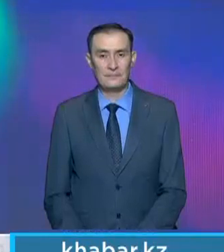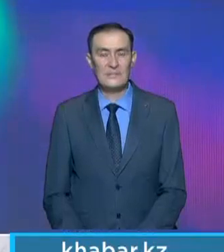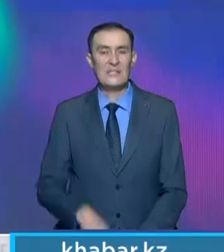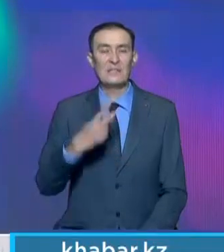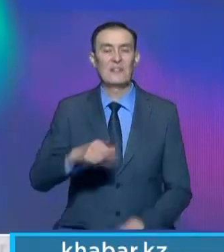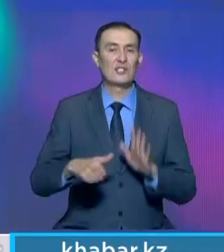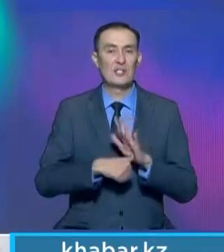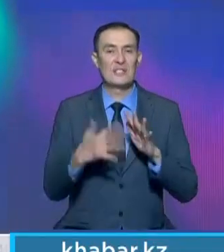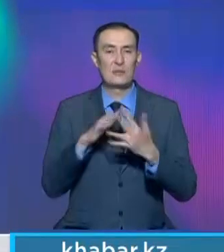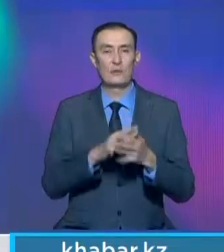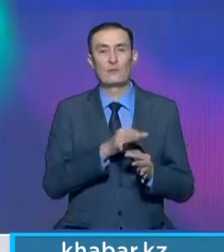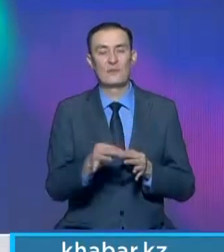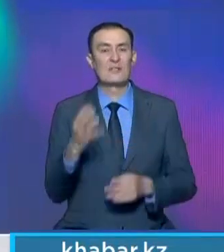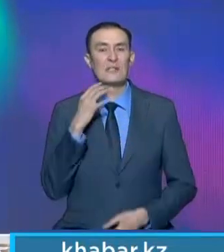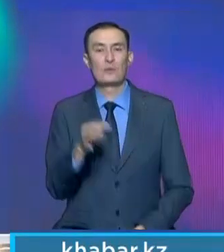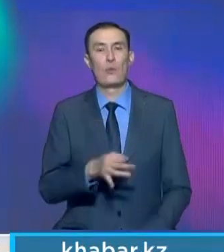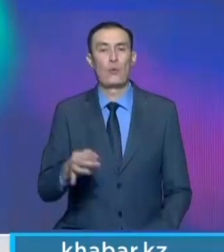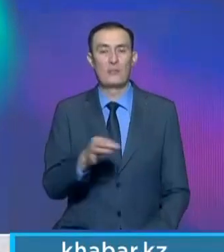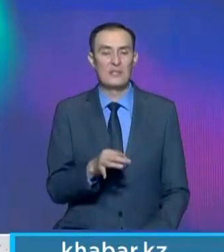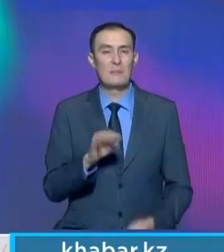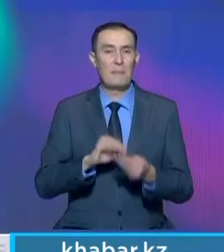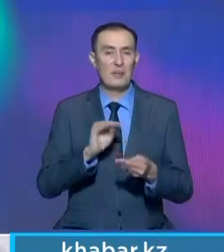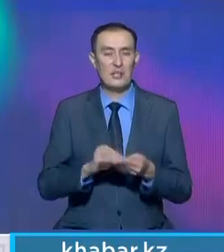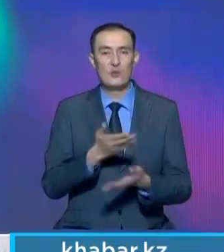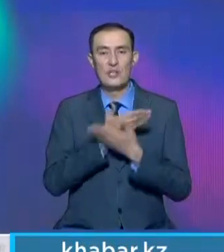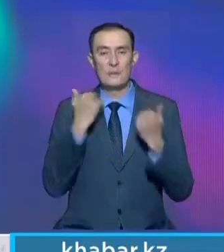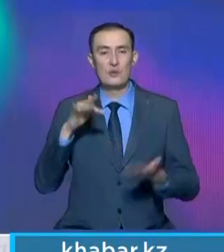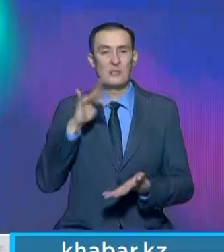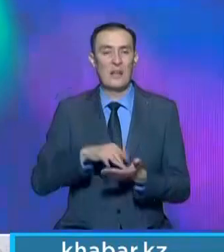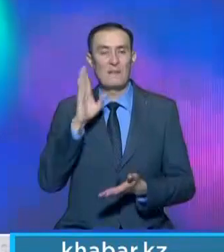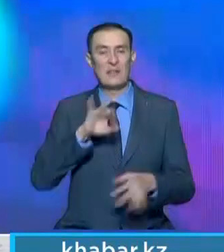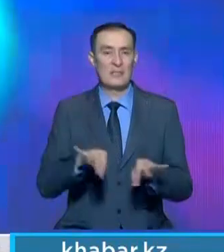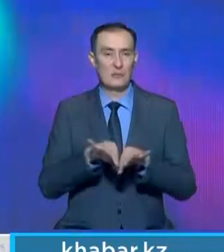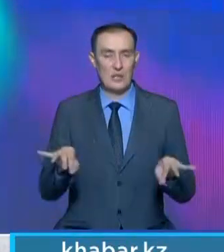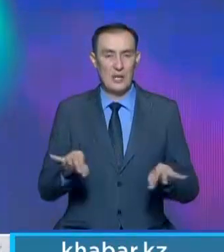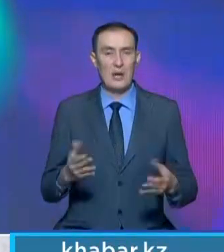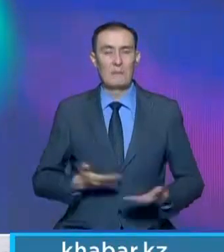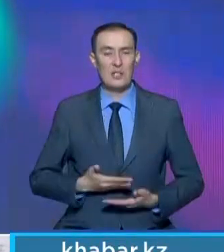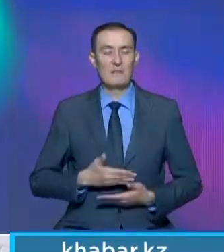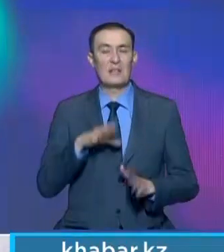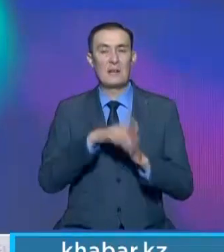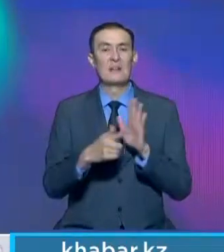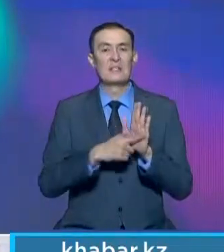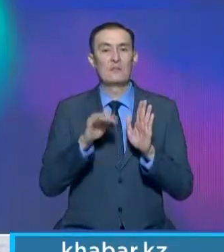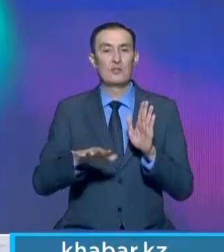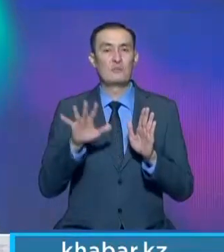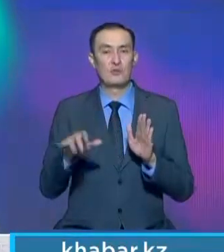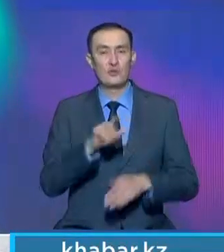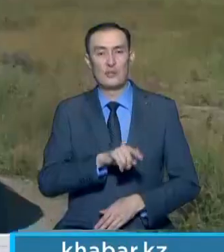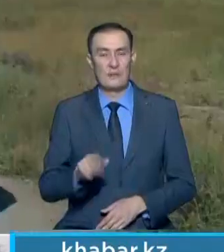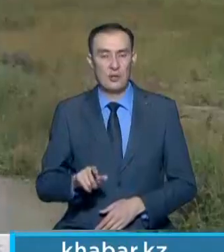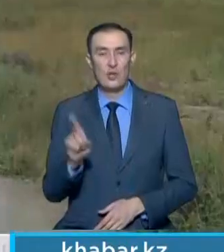26 населённых пунктов казлар денс области всё ещё не имеют централизованного водоснабжения проживают в них 7.500